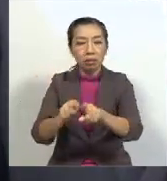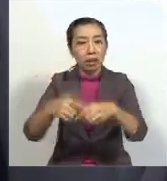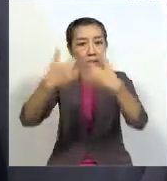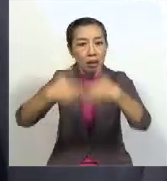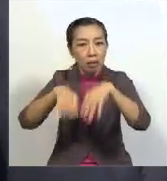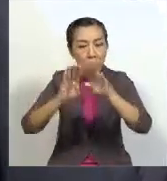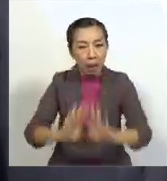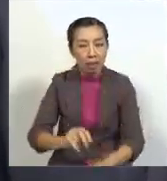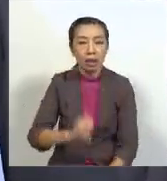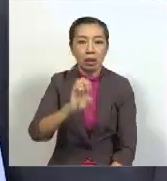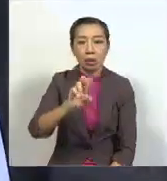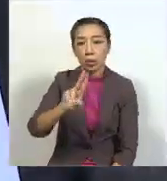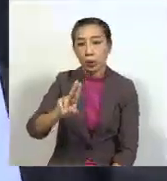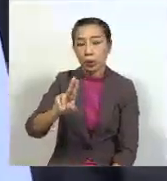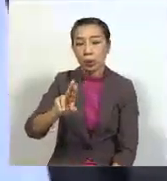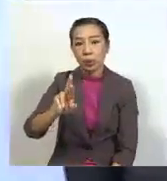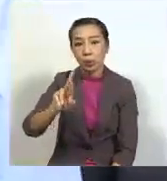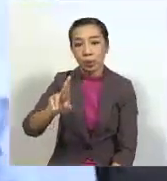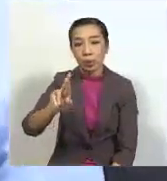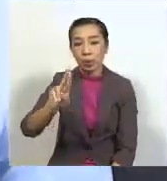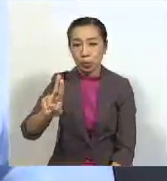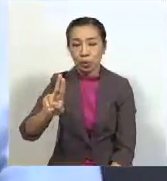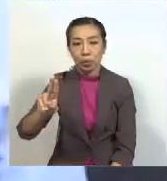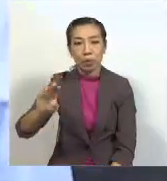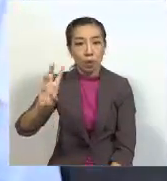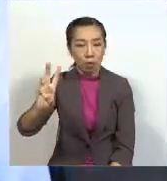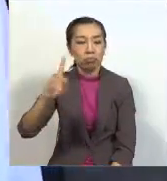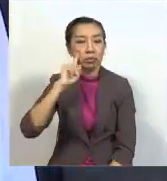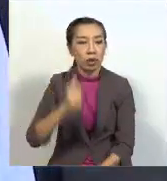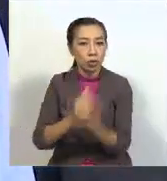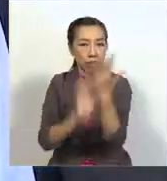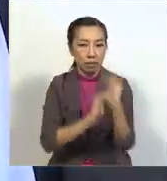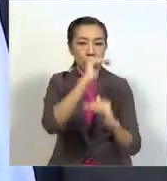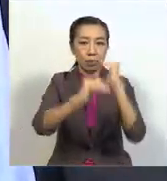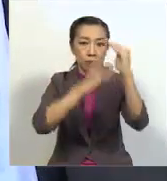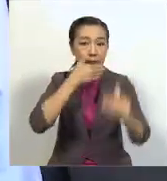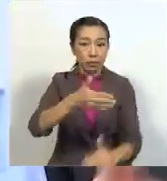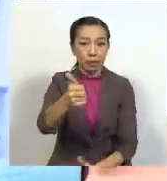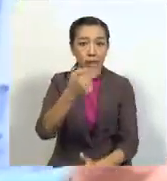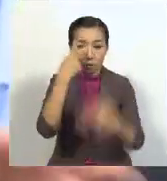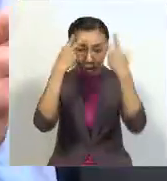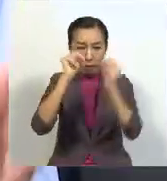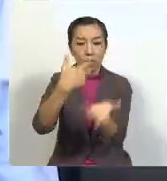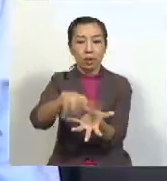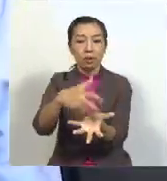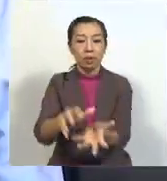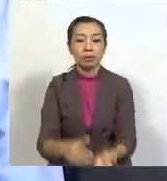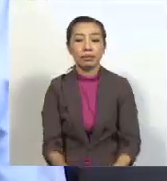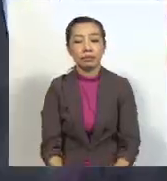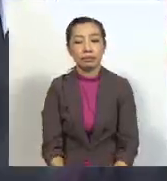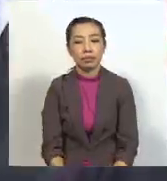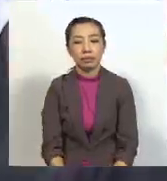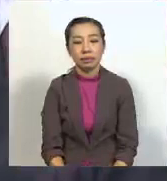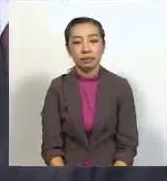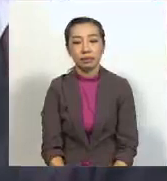างขั้นตอนไว้เพื่ออนาคตซึ่งเป็นการพัฒนาประเทศอย่างยั่งยืนลองไปฟังเสียงท่านนายกในเรื่องนี้ครับ